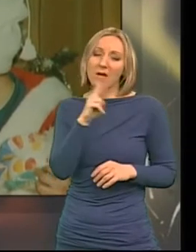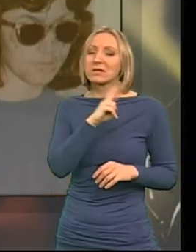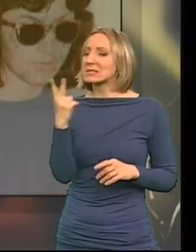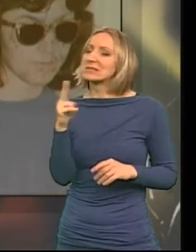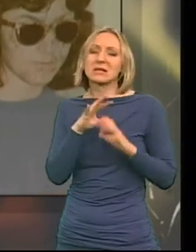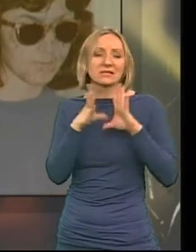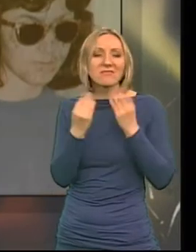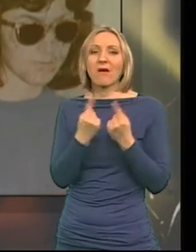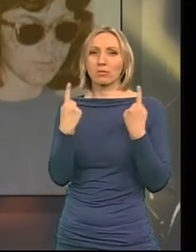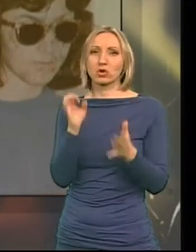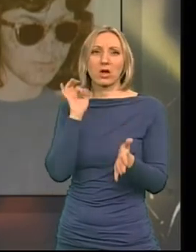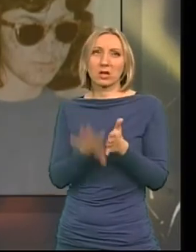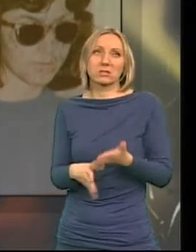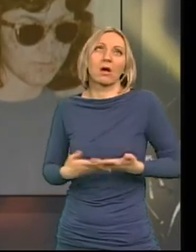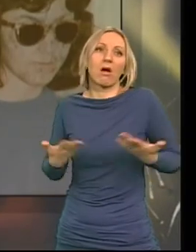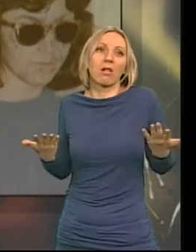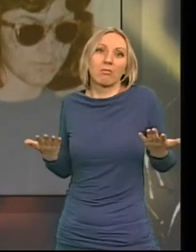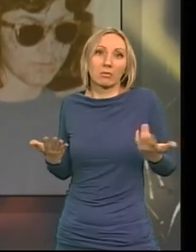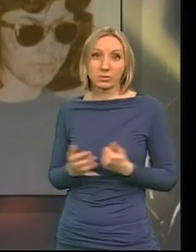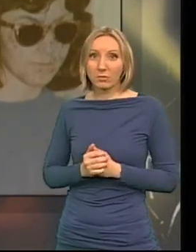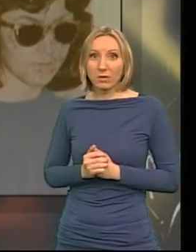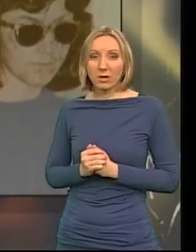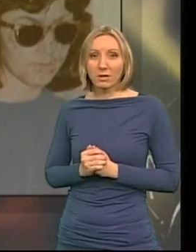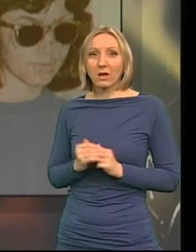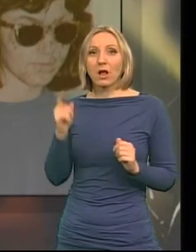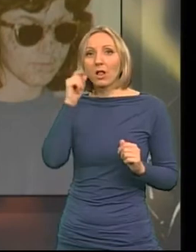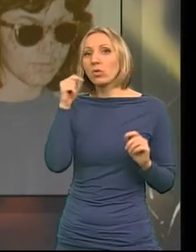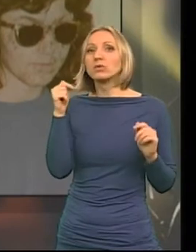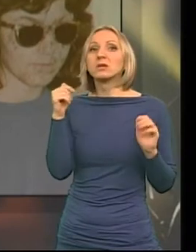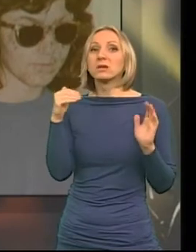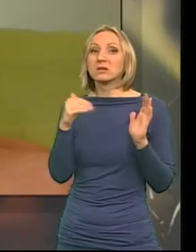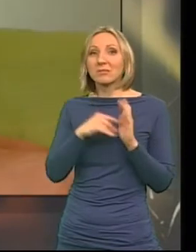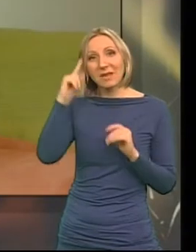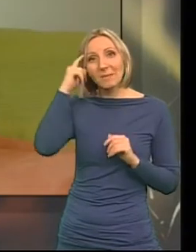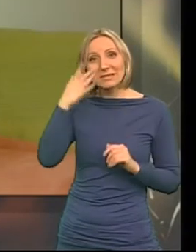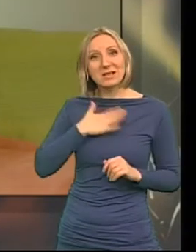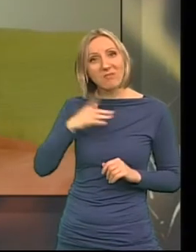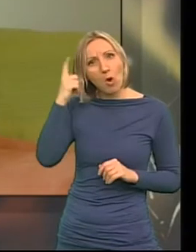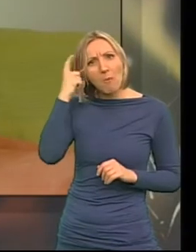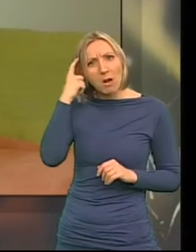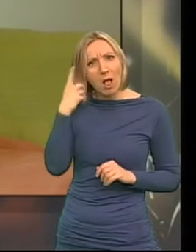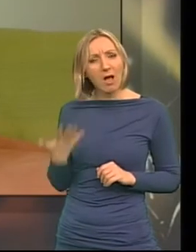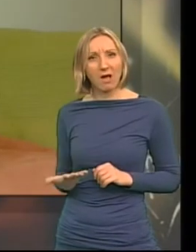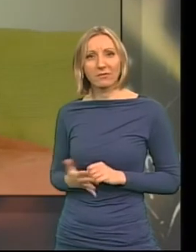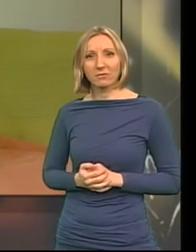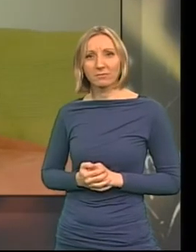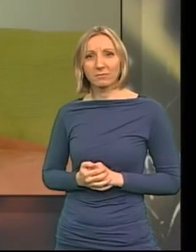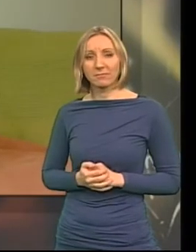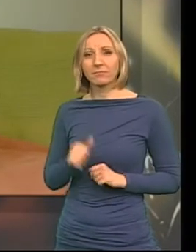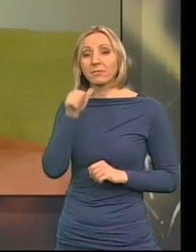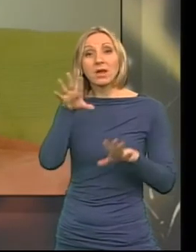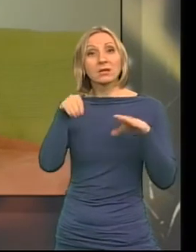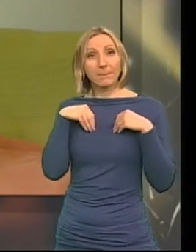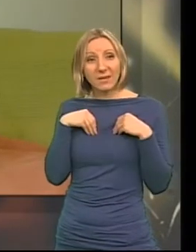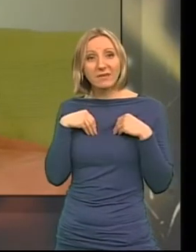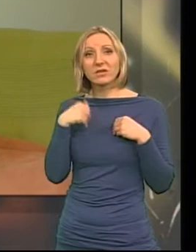rizik postoji, ali, Bože moj, znači, trebaju ljudi da misle svojom glavom i da negde prihvate